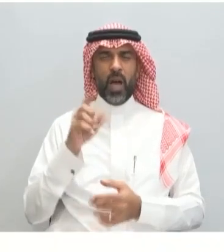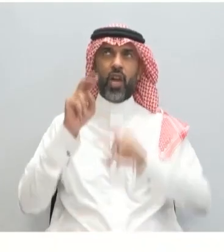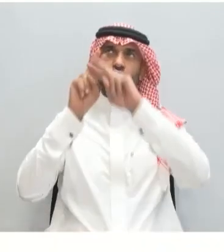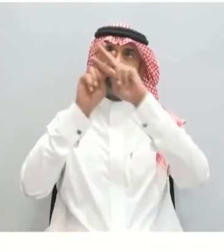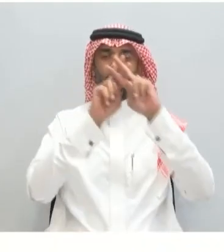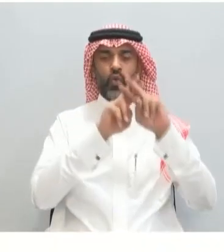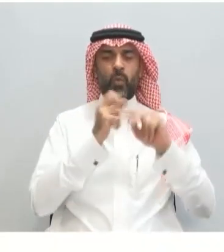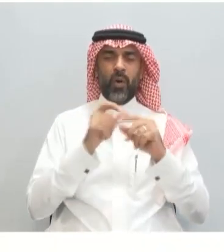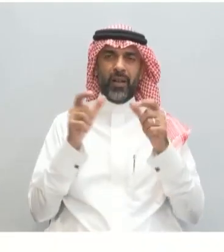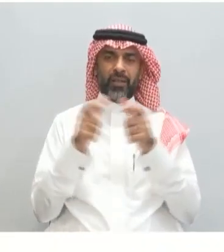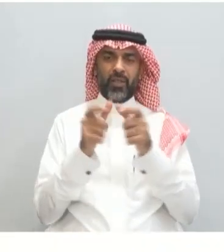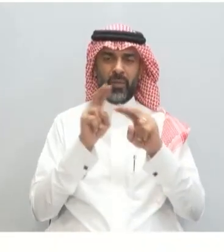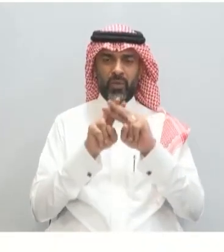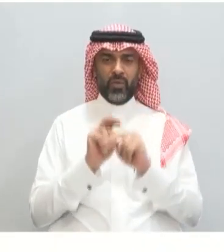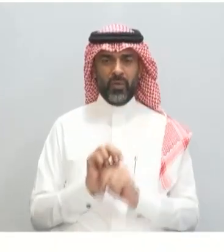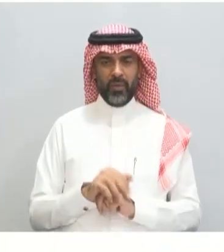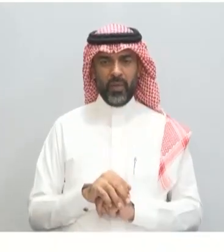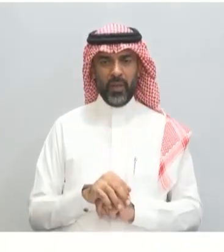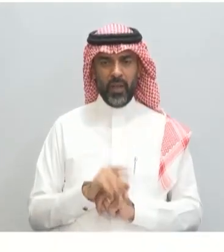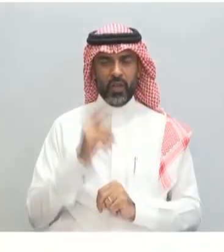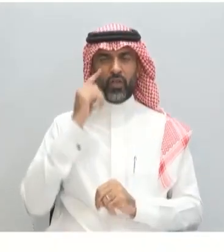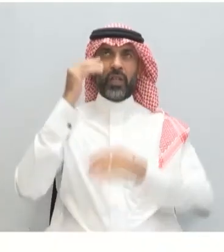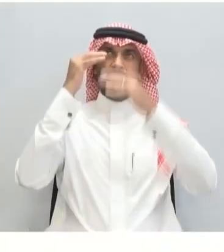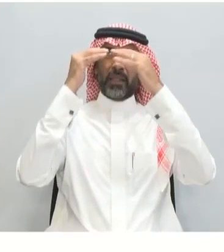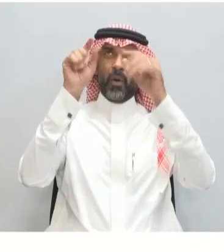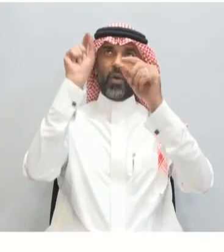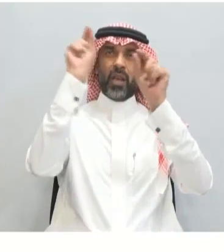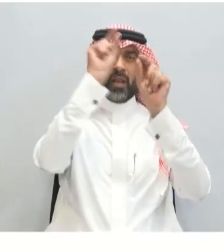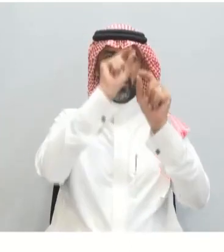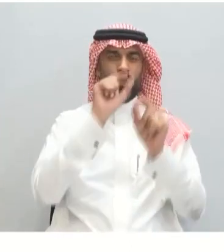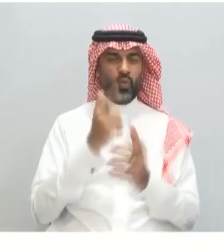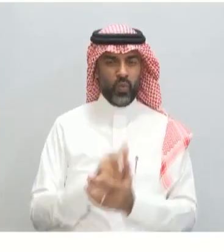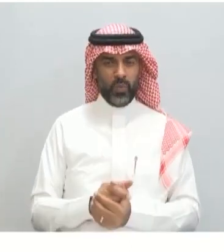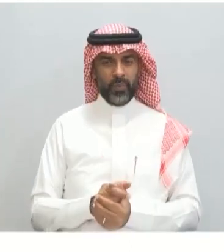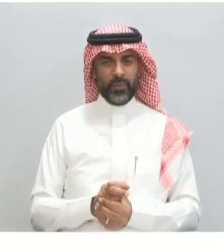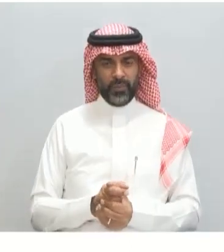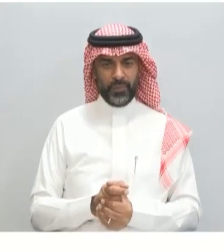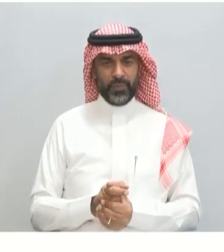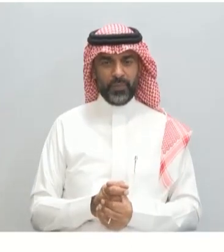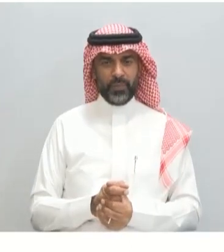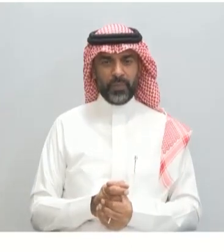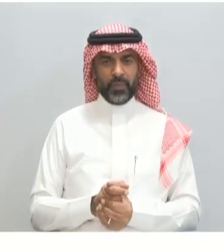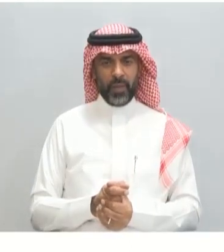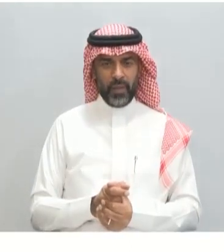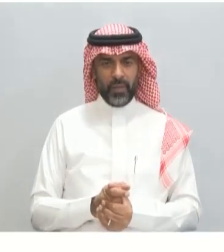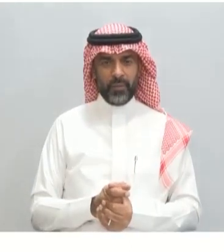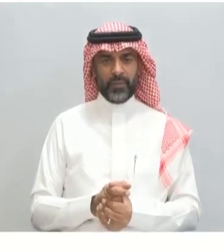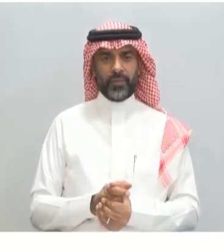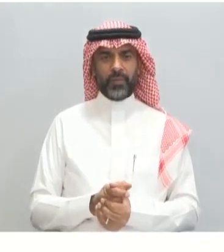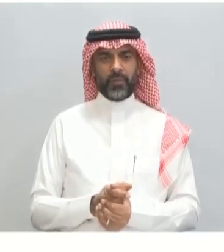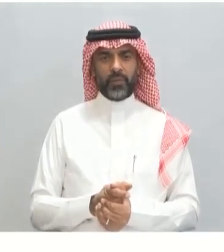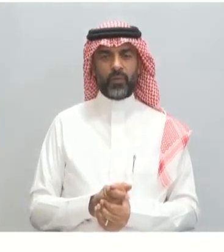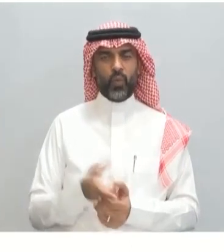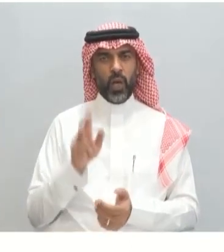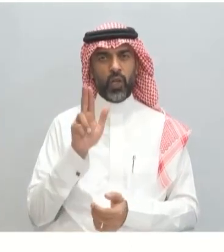وتجمعات النجوم تعرفنا على الاجرام السماويه تعرفنا ايضا على المجرات ابنائي وبنات الطلاب